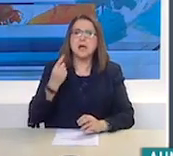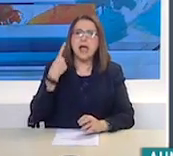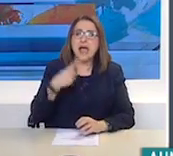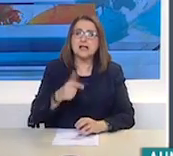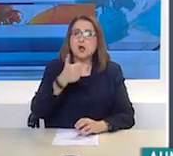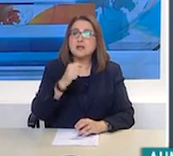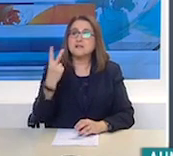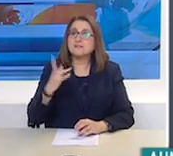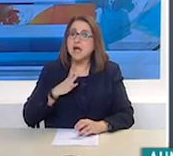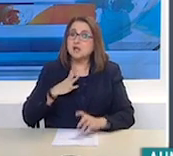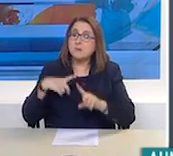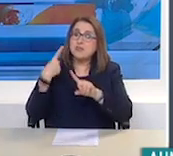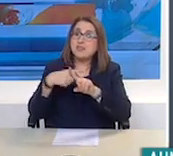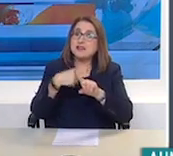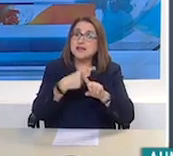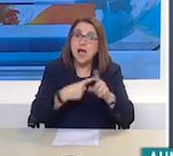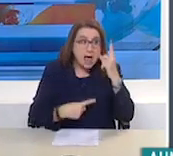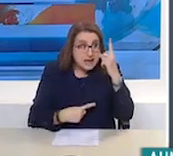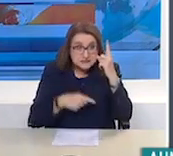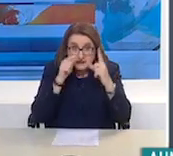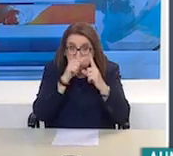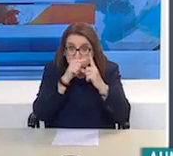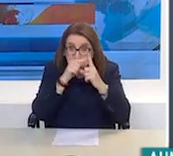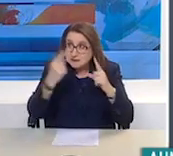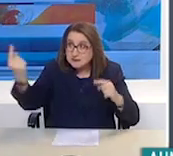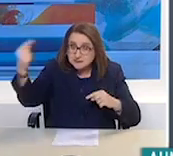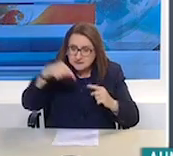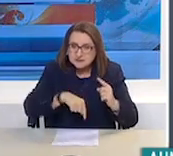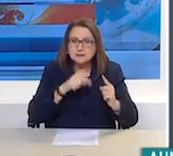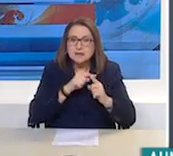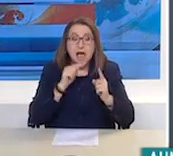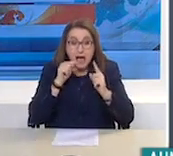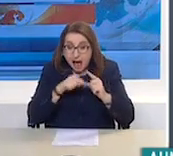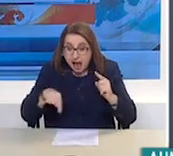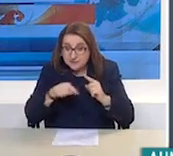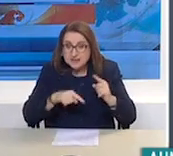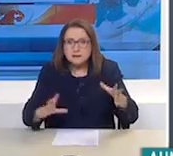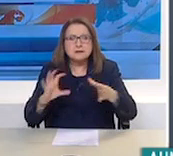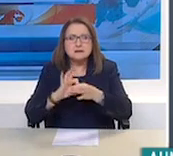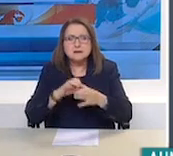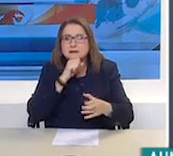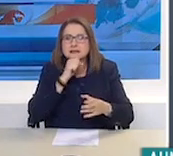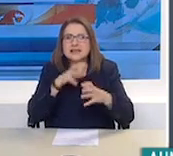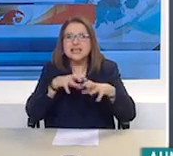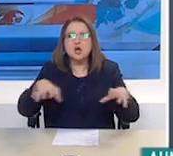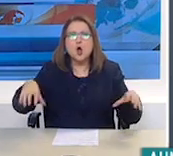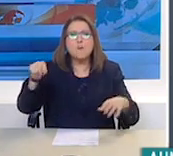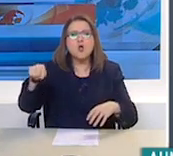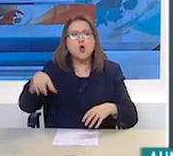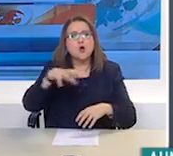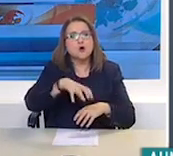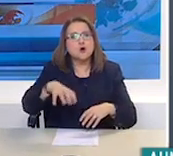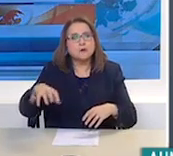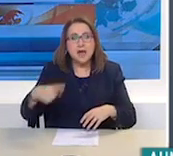167 θετικοί ασθενείς που σχετιζόταν επιδημιολογικά με το συγκεκριμένο γυροκομείο. Από το σύνολο σχεδόν των